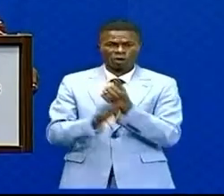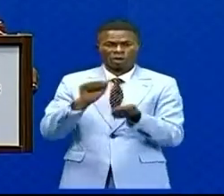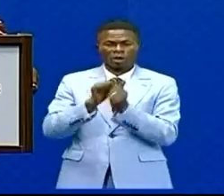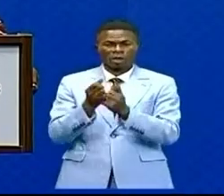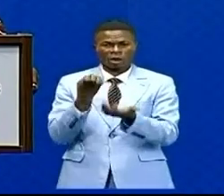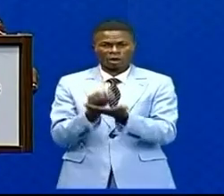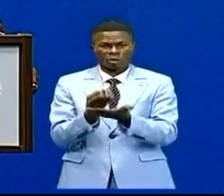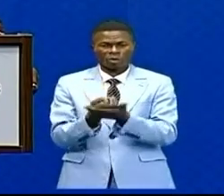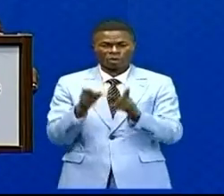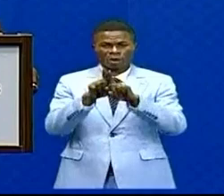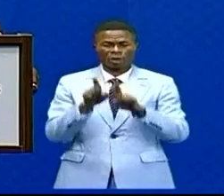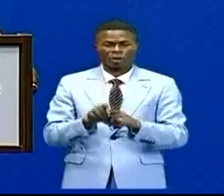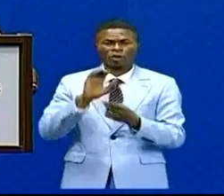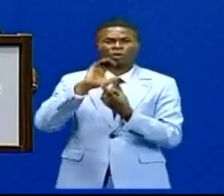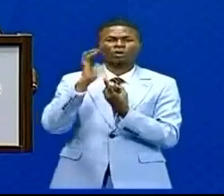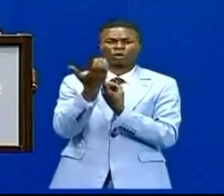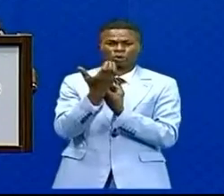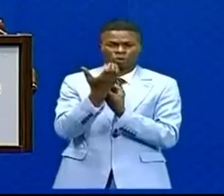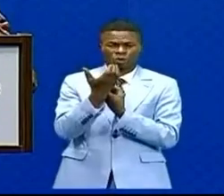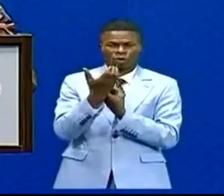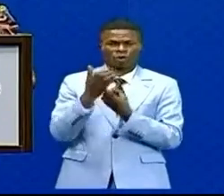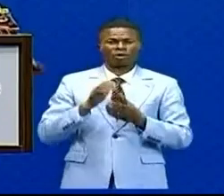et culturel.